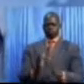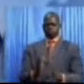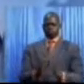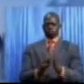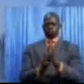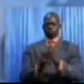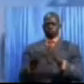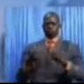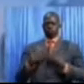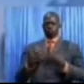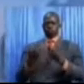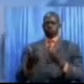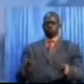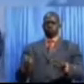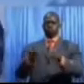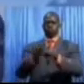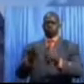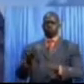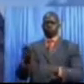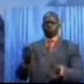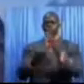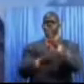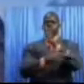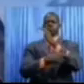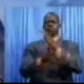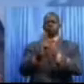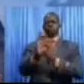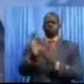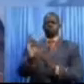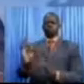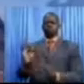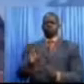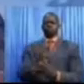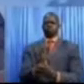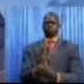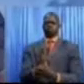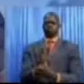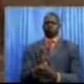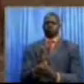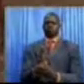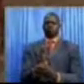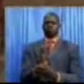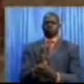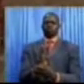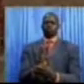Des formations ont eu lieu aussi dans d'autres régions du Burkina. Nathalie Sawadogo.